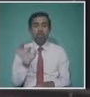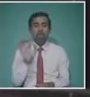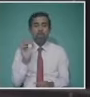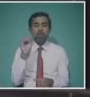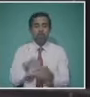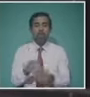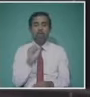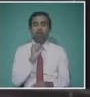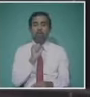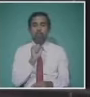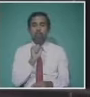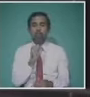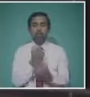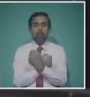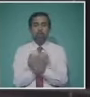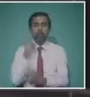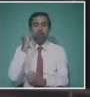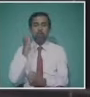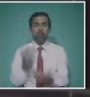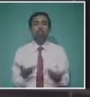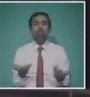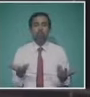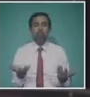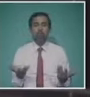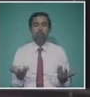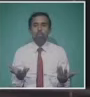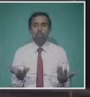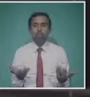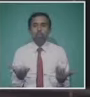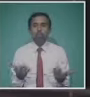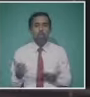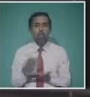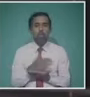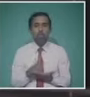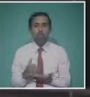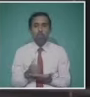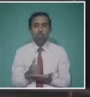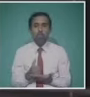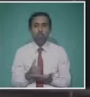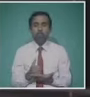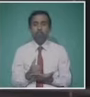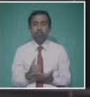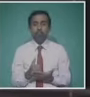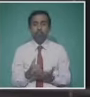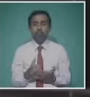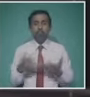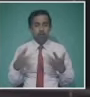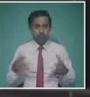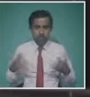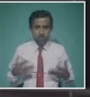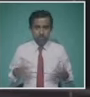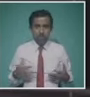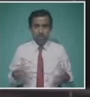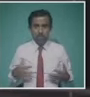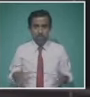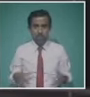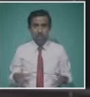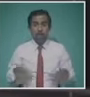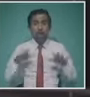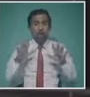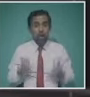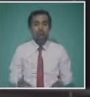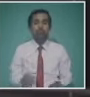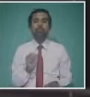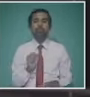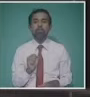කොහොමද පොලිස්පතිට මොකද වුනේ මේ සේරම කෙල දාති සිද්ධ වෙලා අන්තිමට මොකද